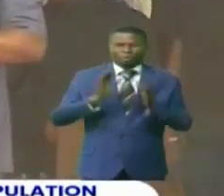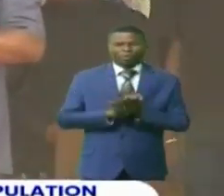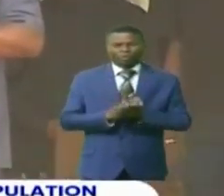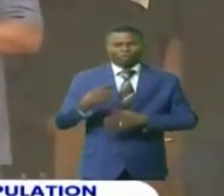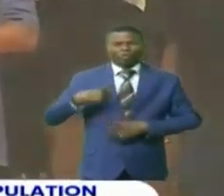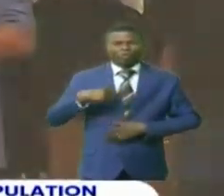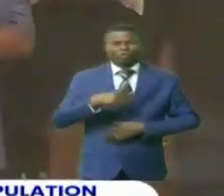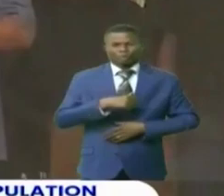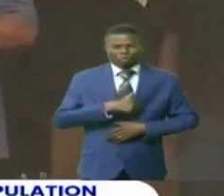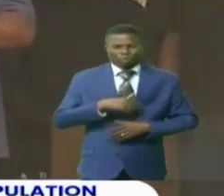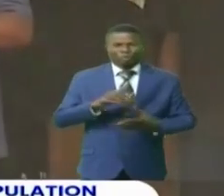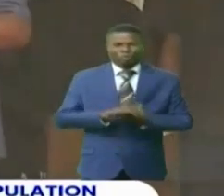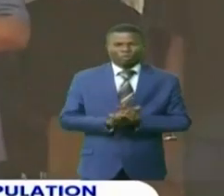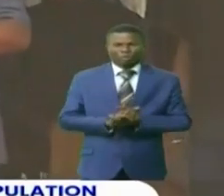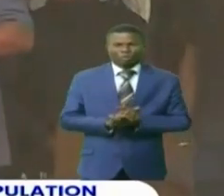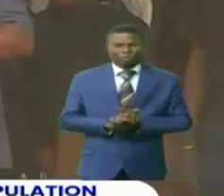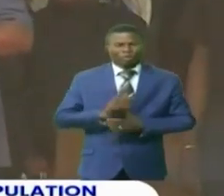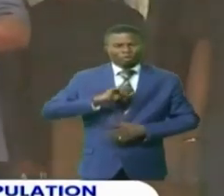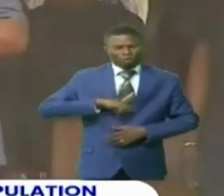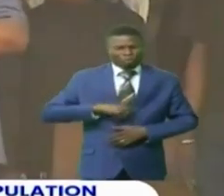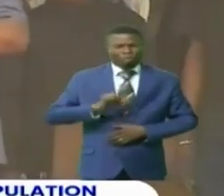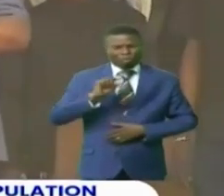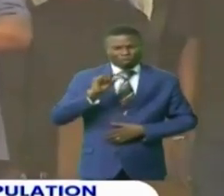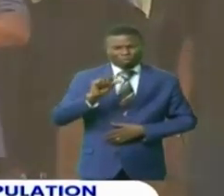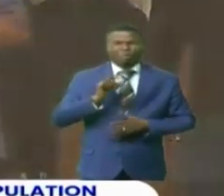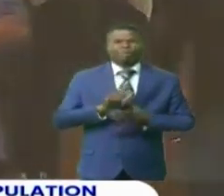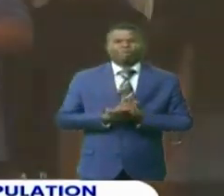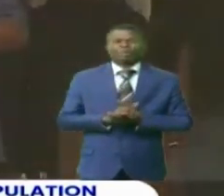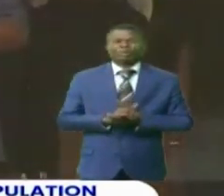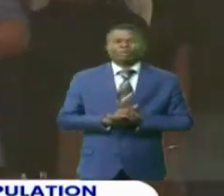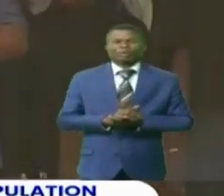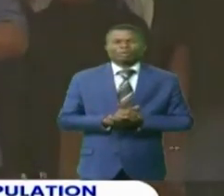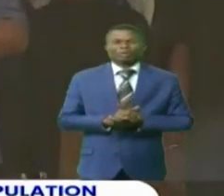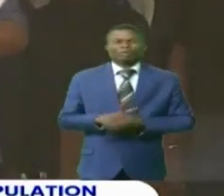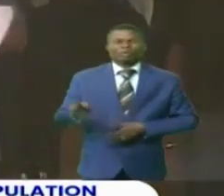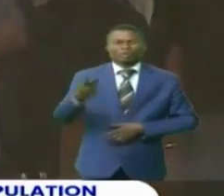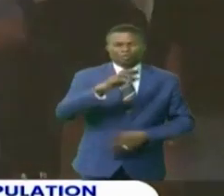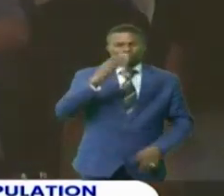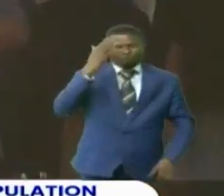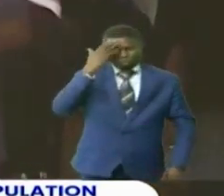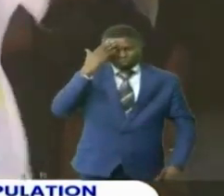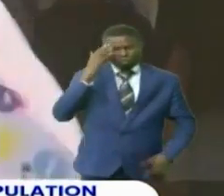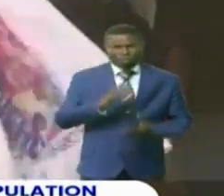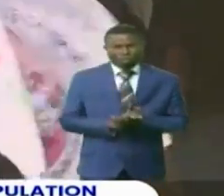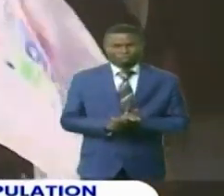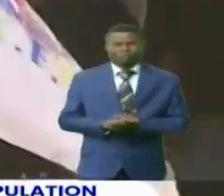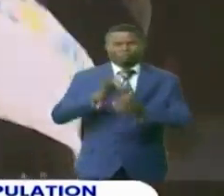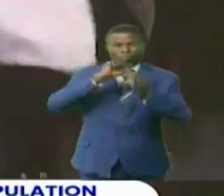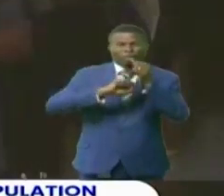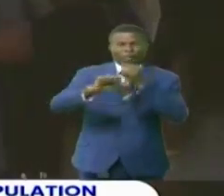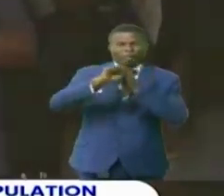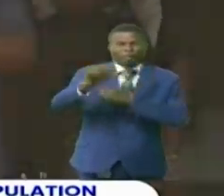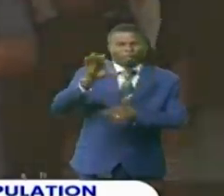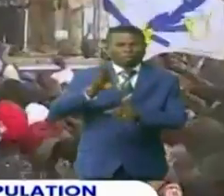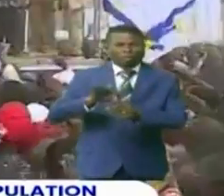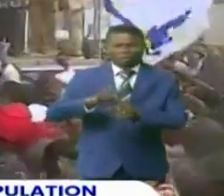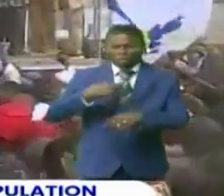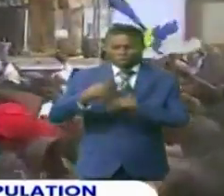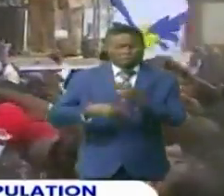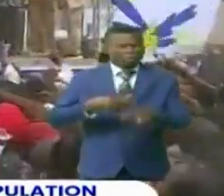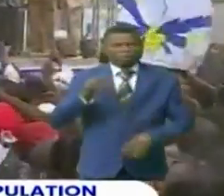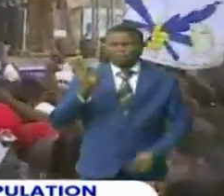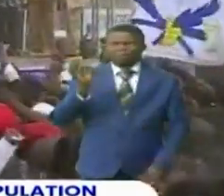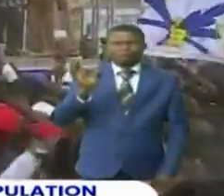Tozala na patience, boyebi que campagne électorale est bandi na